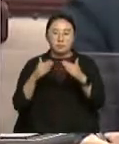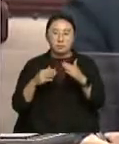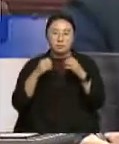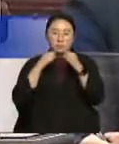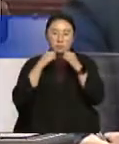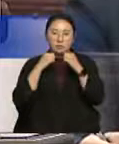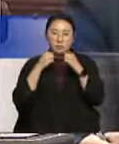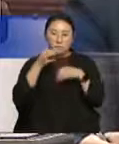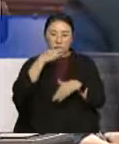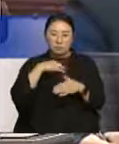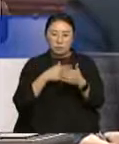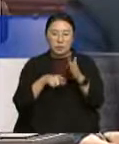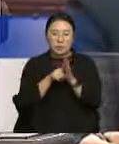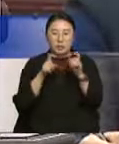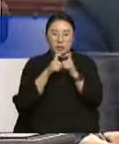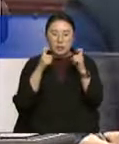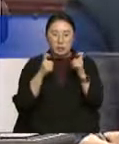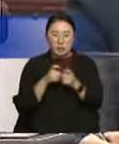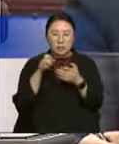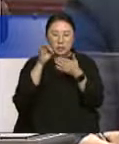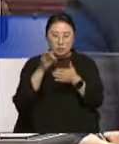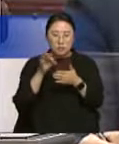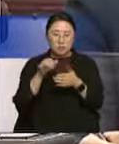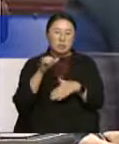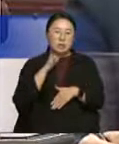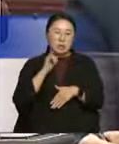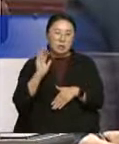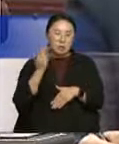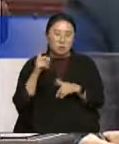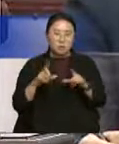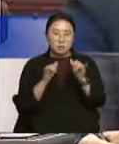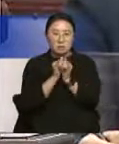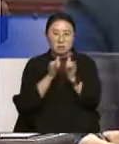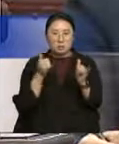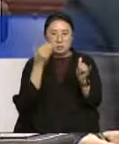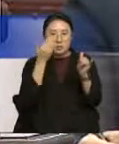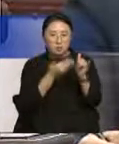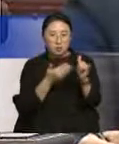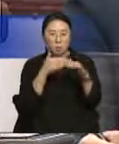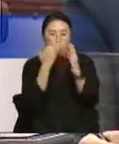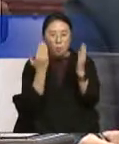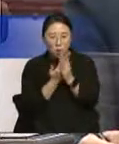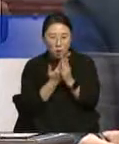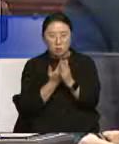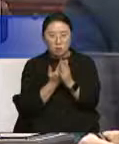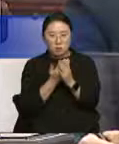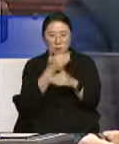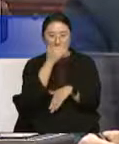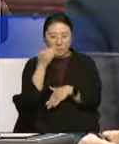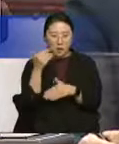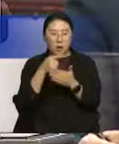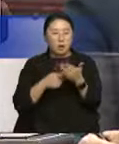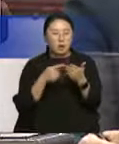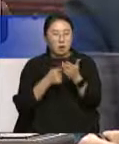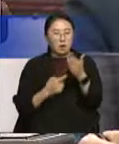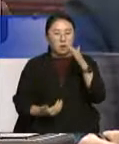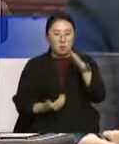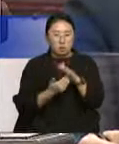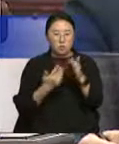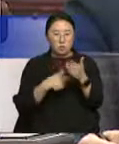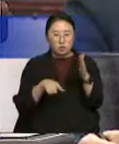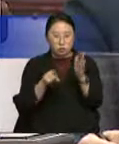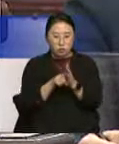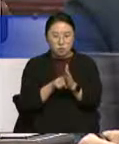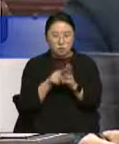공공복리를 위해 개인의 재산권을 양보해야만 했던 시민들에게 완전하고 정당한 보상이 이루어지기